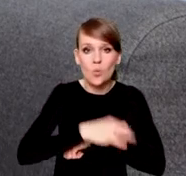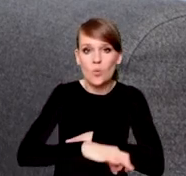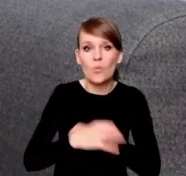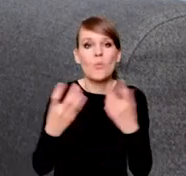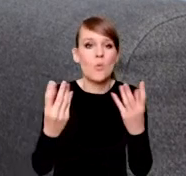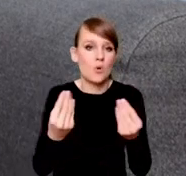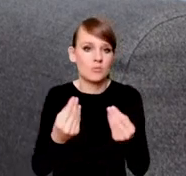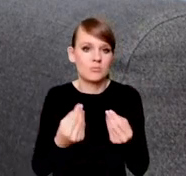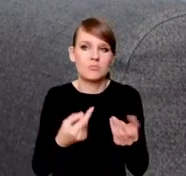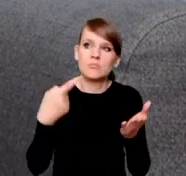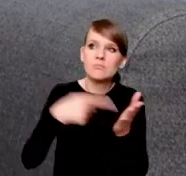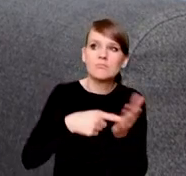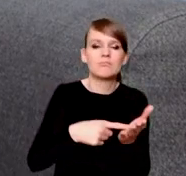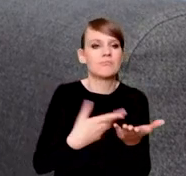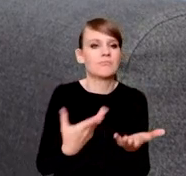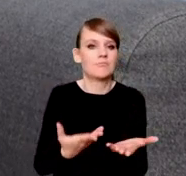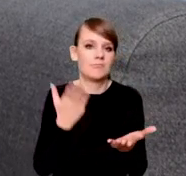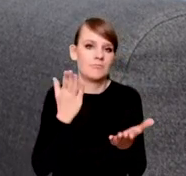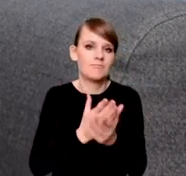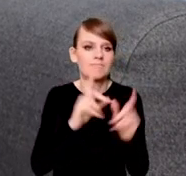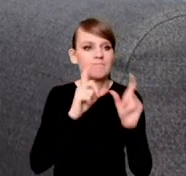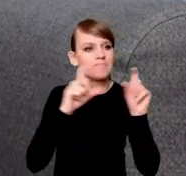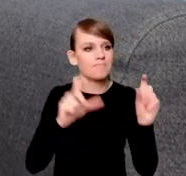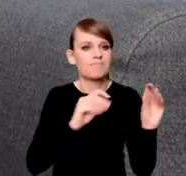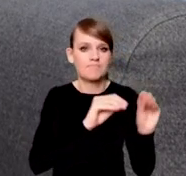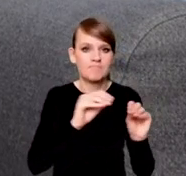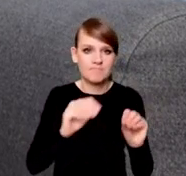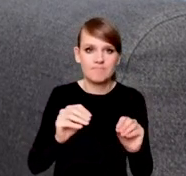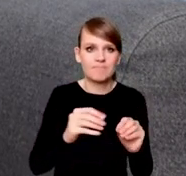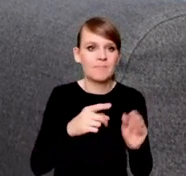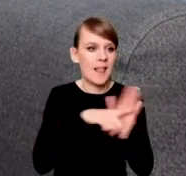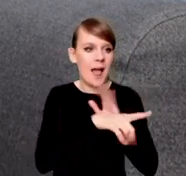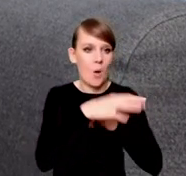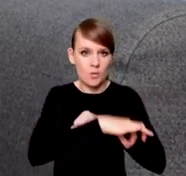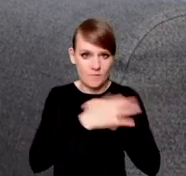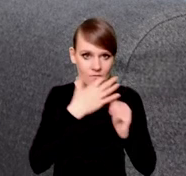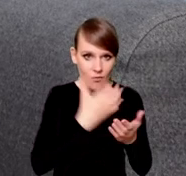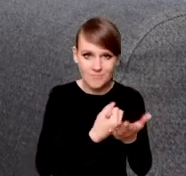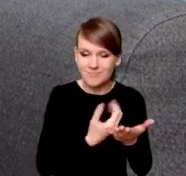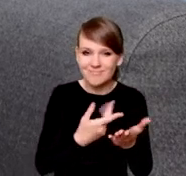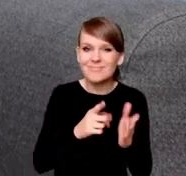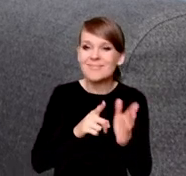On jest po prostu dla naszych interesariuszy, dla naszych studentów,